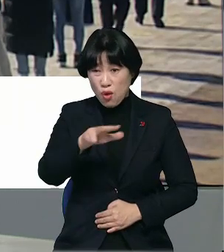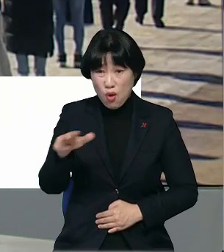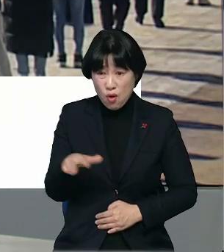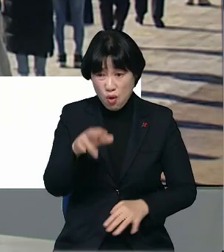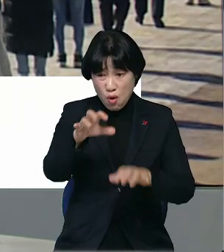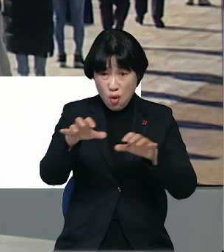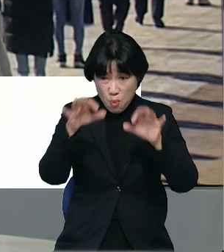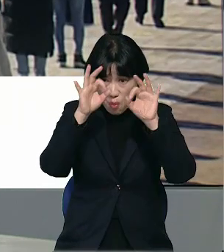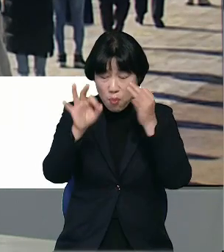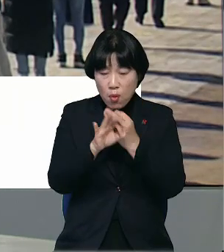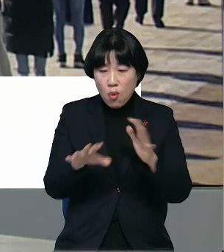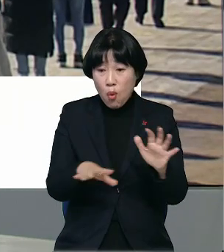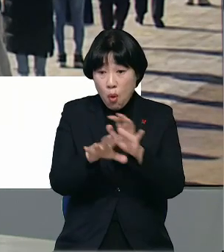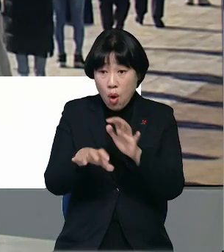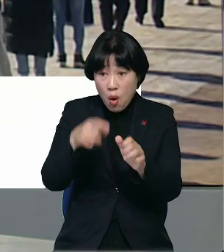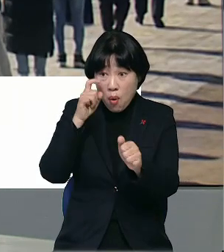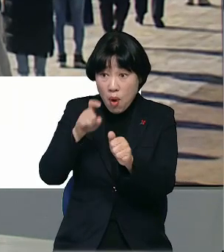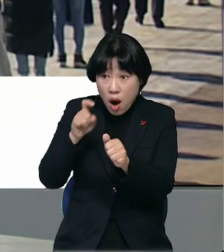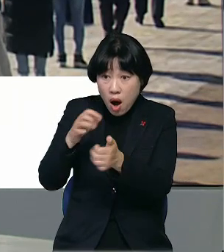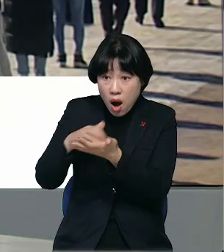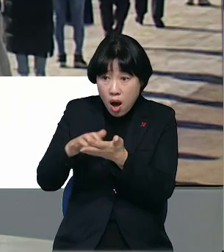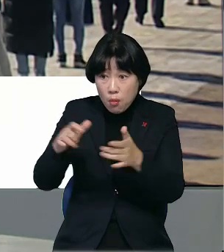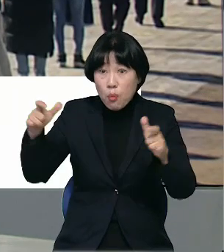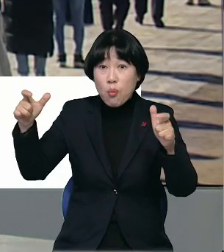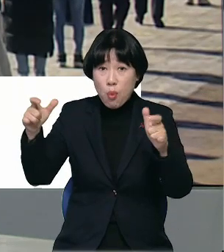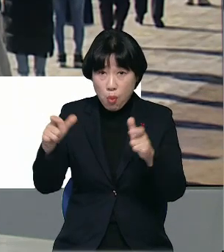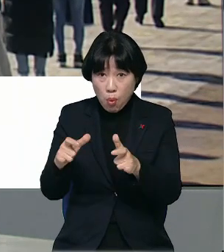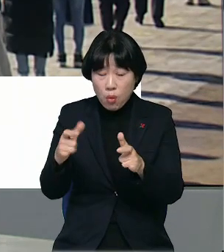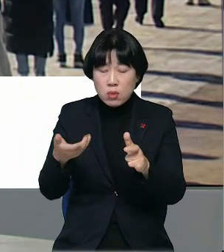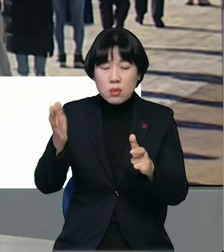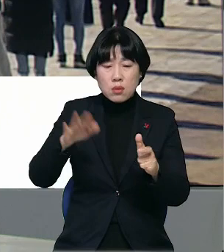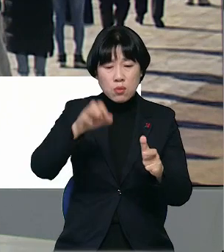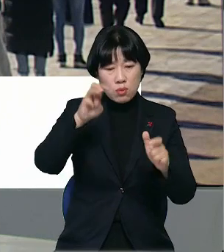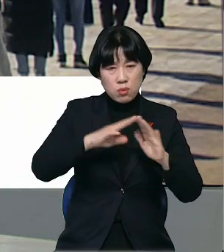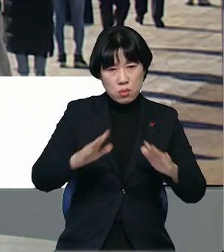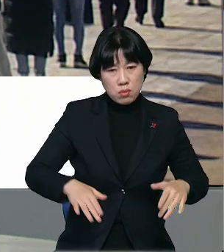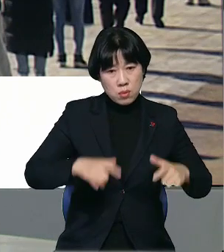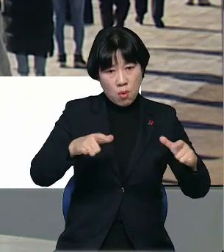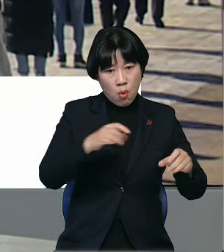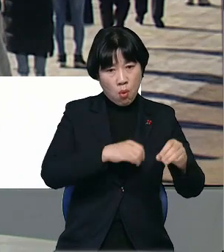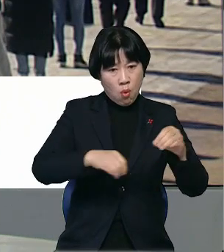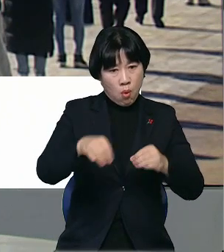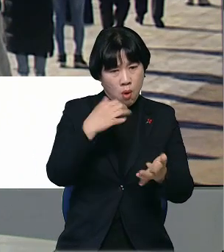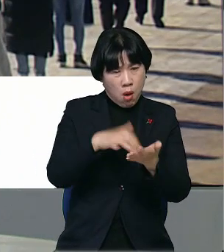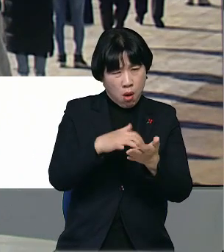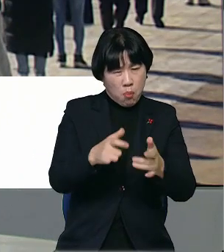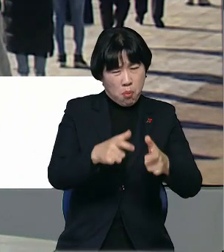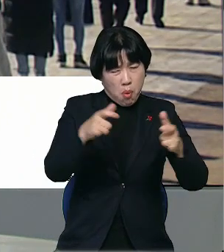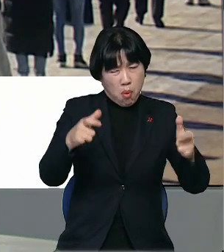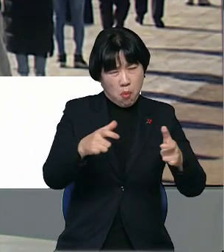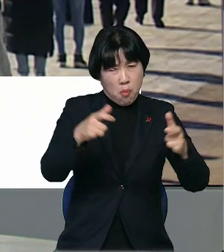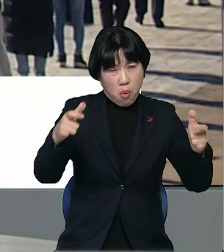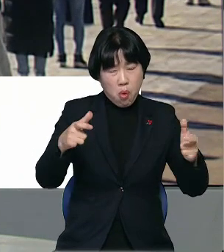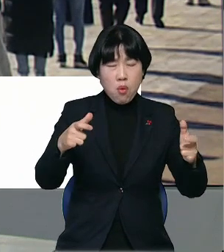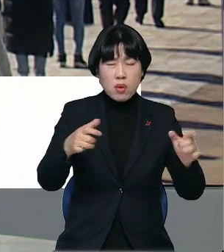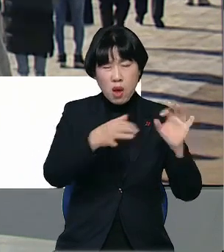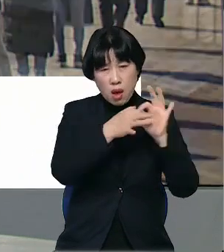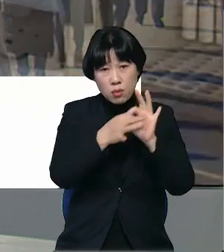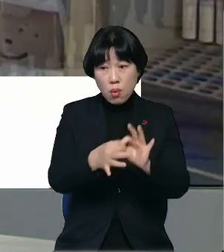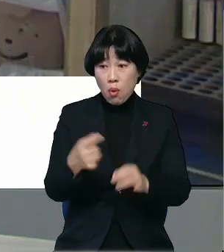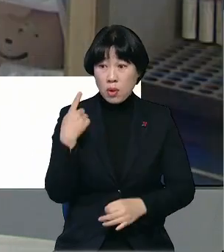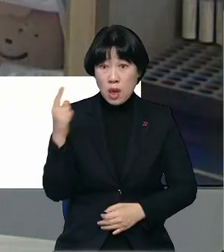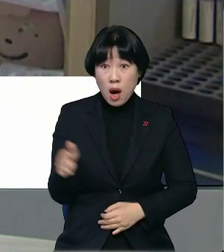전국적으로는 코로나19 확진자 수가 최근 대폭 줄었지만 광주와 전남 지역은 오히려 연일 폭증세입니다. 어제